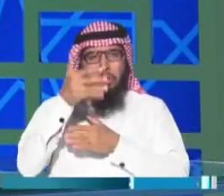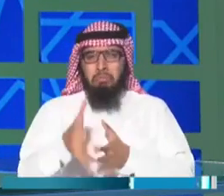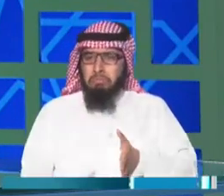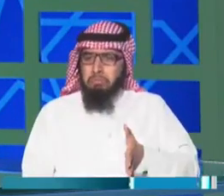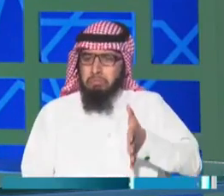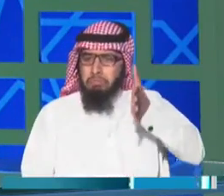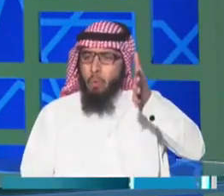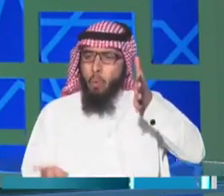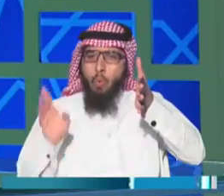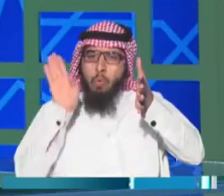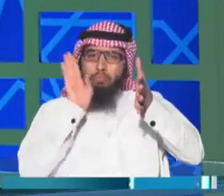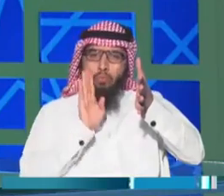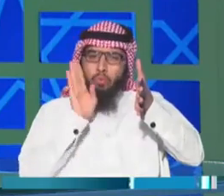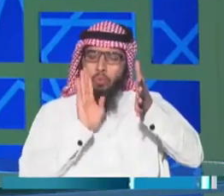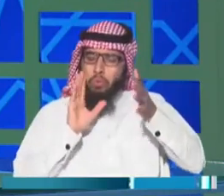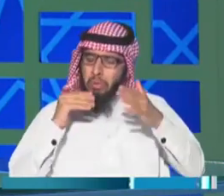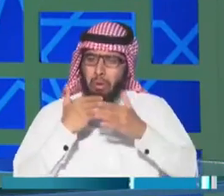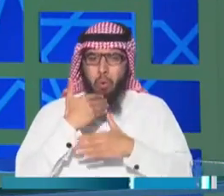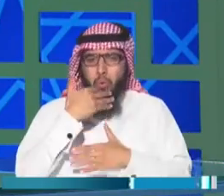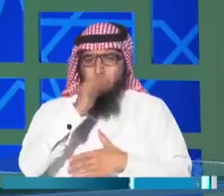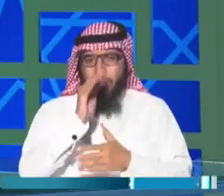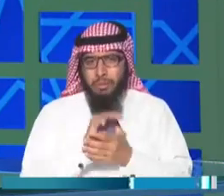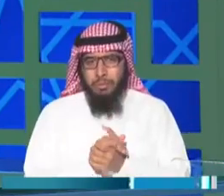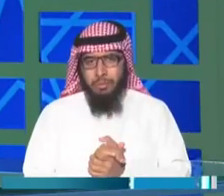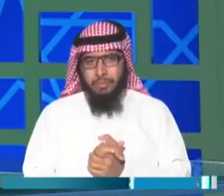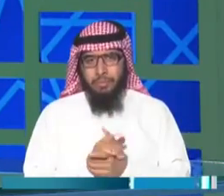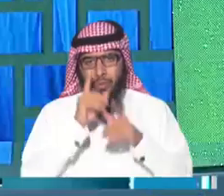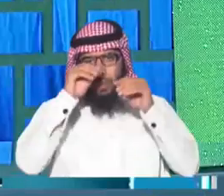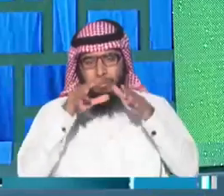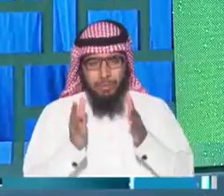اخلاقهن وسج من سجاياهم بارك الله فيكم واحسن اليكم